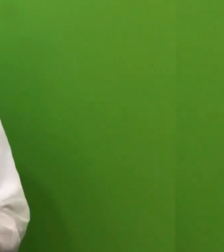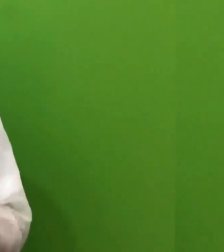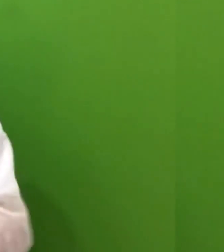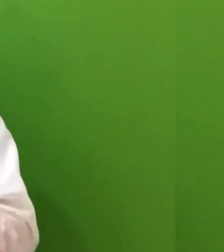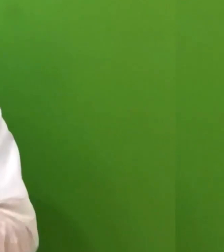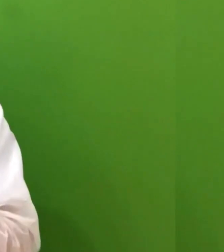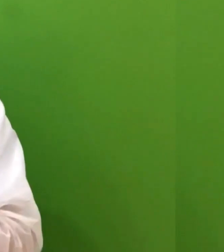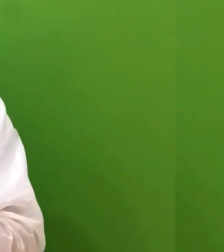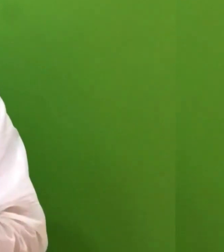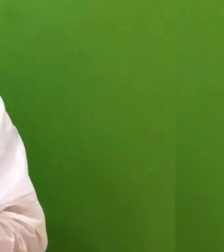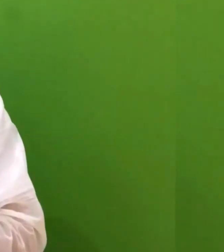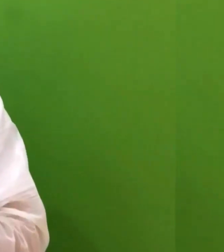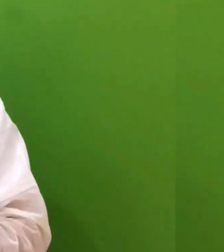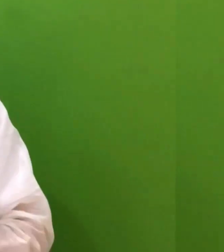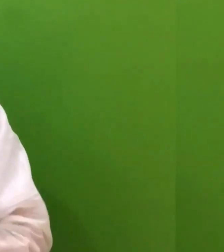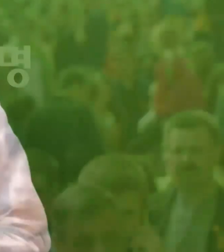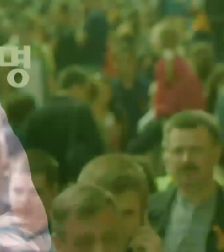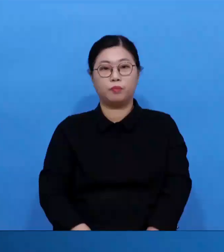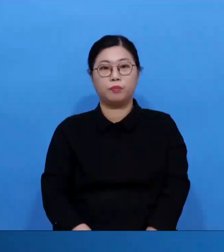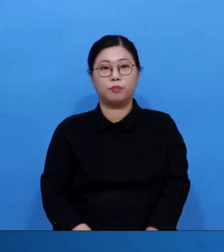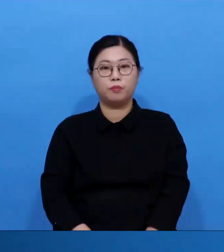기도드려옵나이다. 아멘.